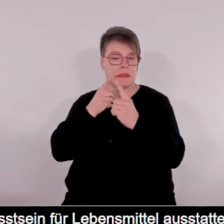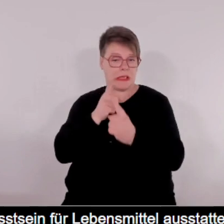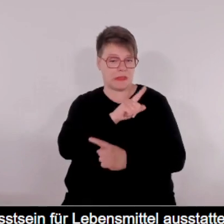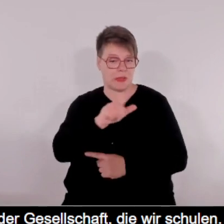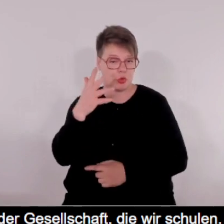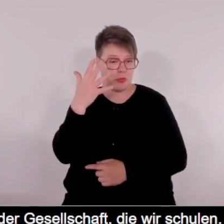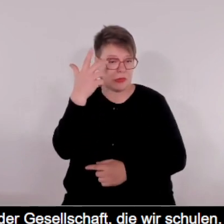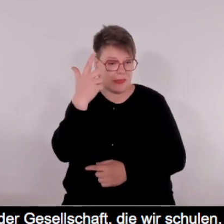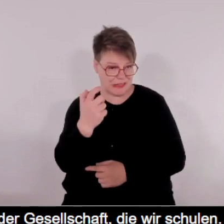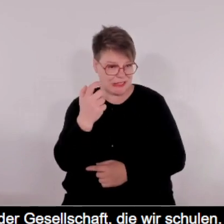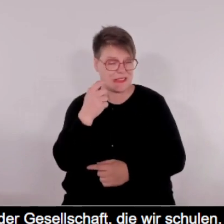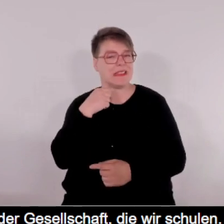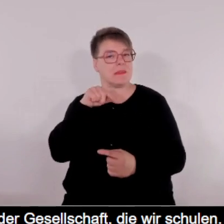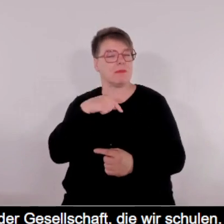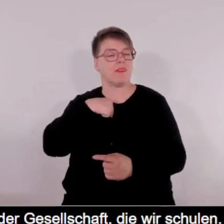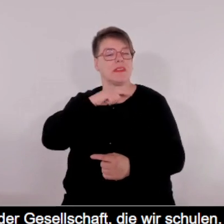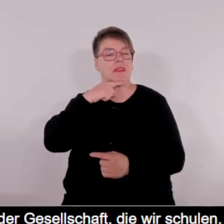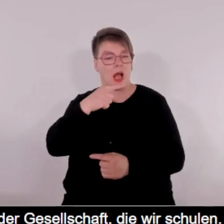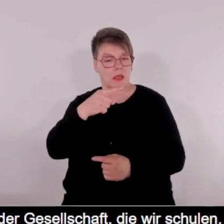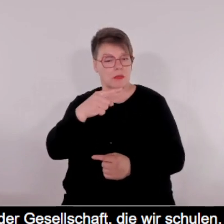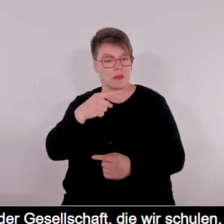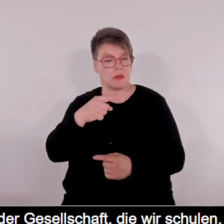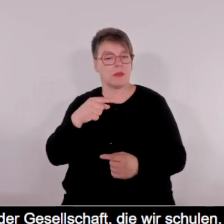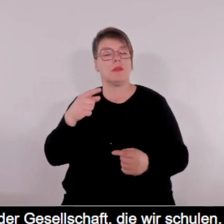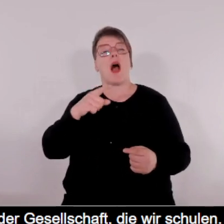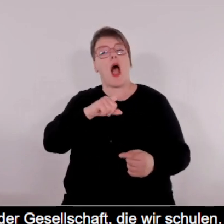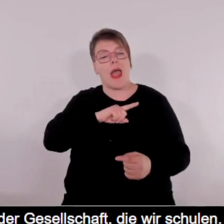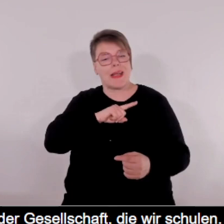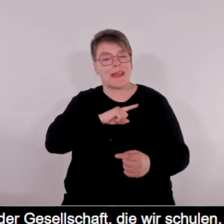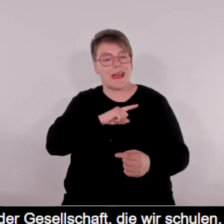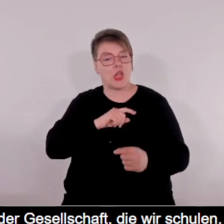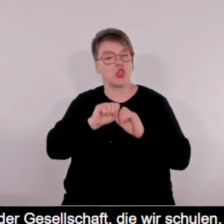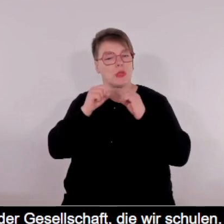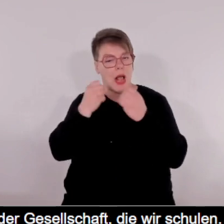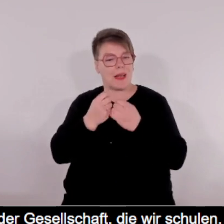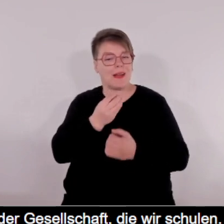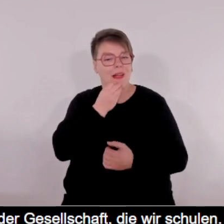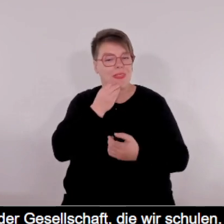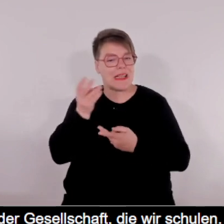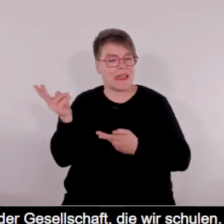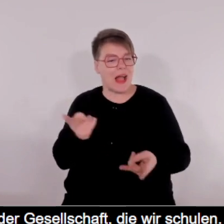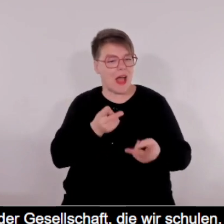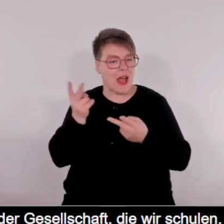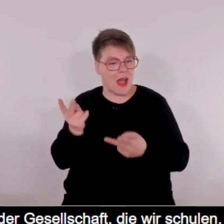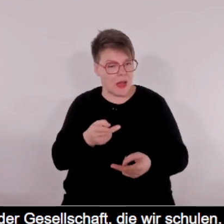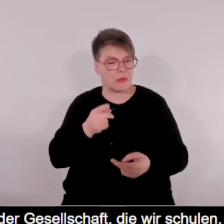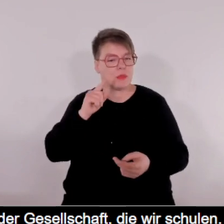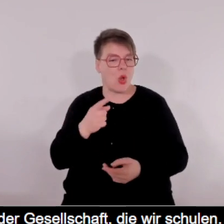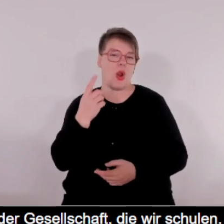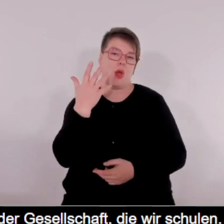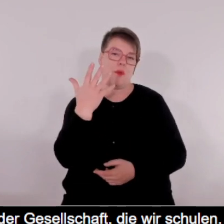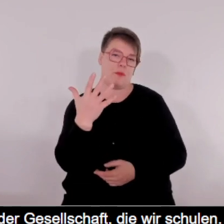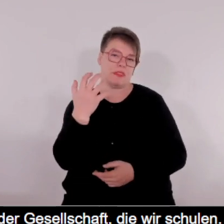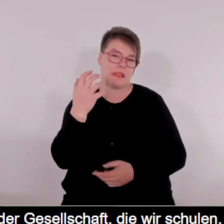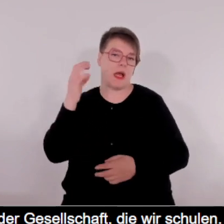Ernährung, Landwirtschaft, Forst und Tourismus zu besuchen. Wir bekommen eine neue Kantine, haben eigentlich immer Bestbewertungen gehabt,